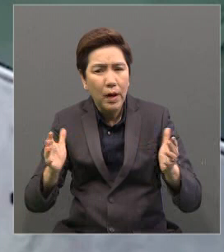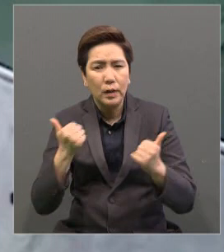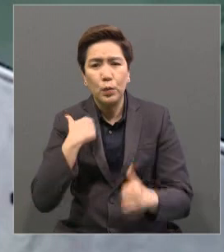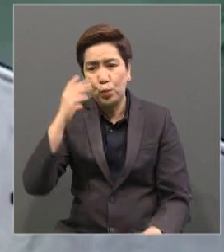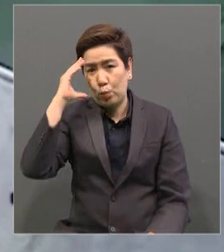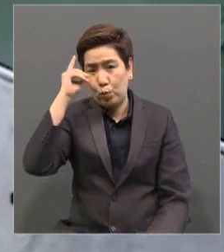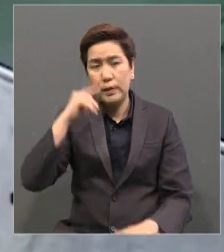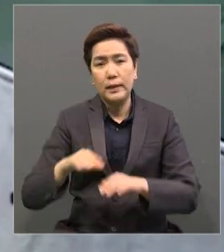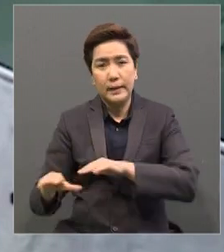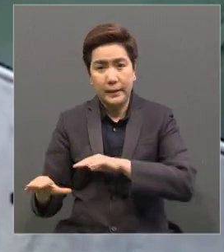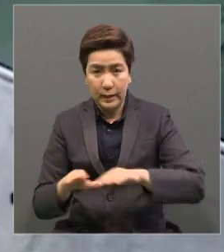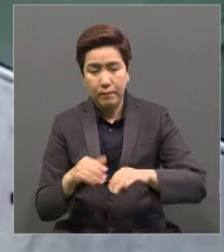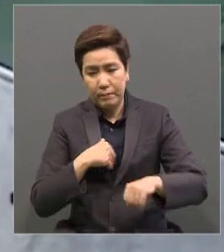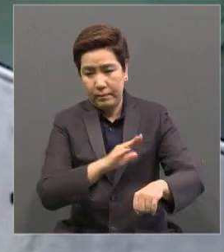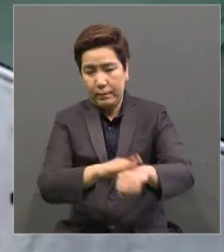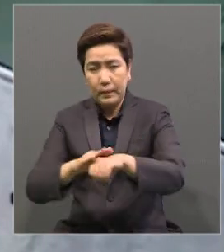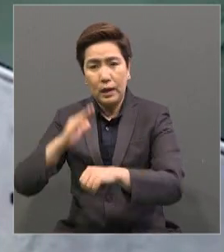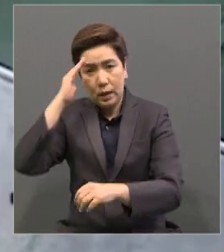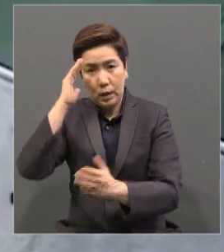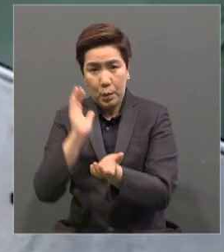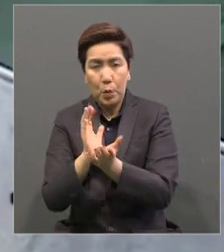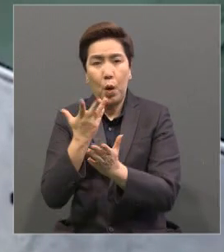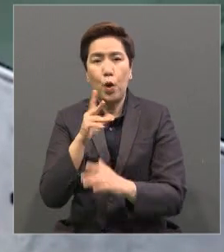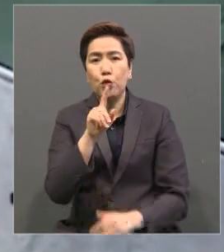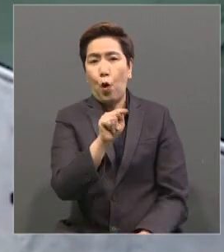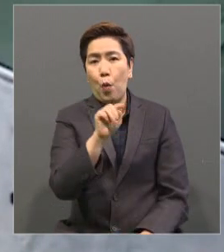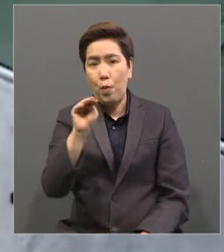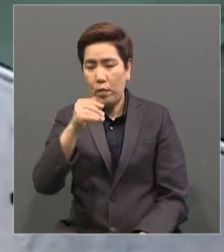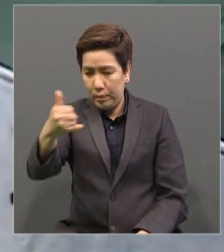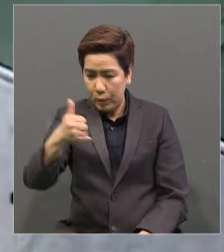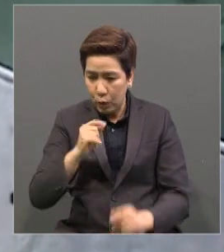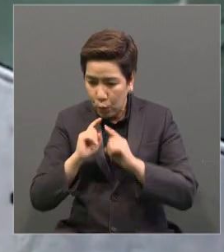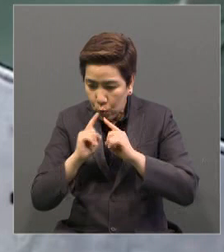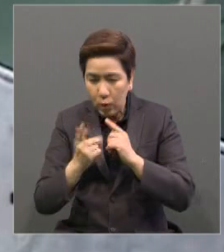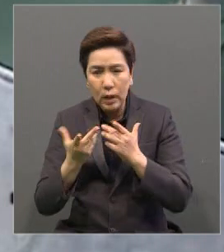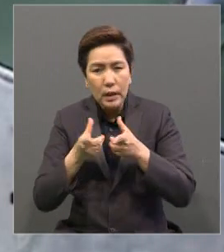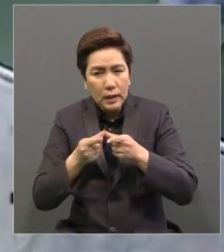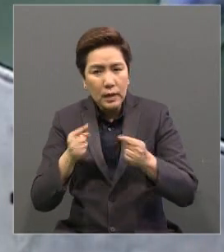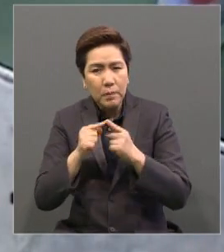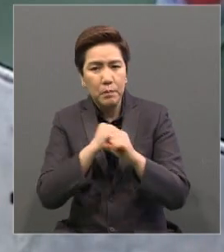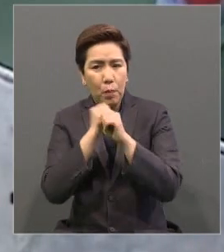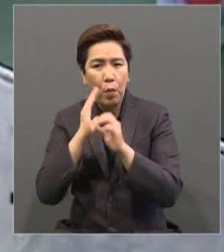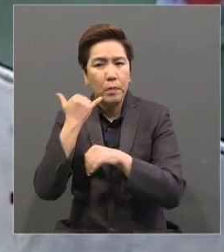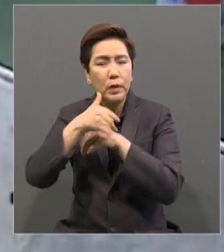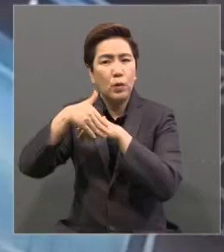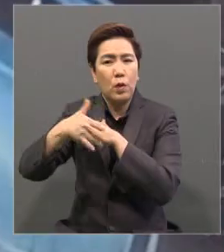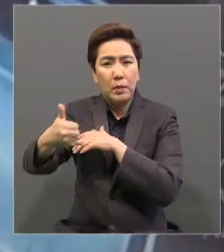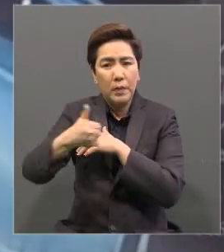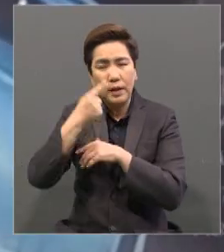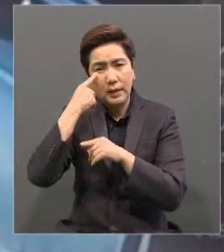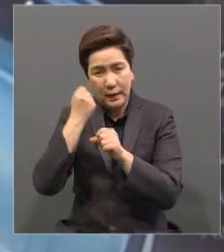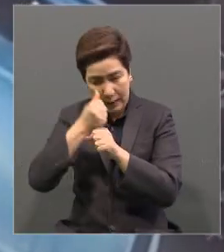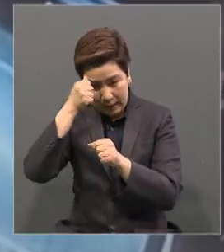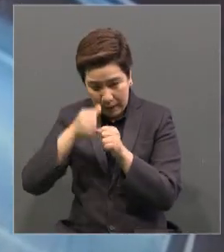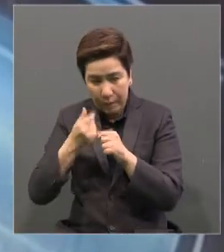นี้นะคะเตรียมที่จะเรียกผู้บัญชาการสำนักงานตำรวจตรวจคนเข้าเมืองเข้ามาพูดคุยหารือถึงแนวทางการแก้ไขปัญหาแล้วก็ถอดบ